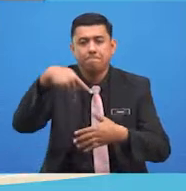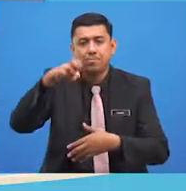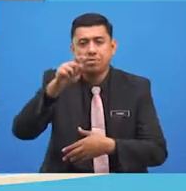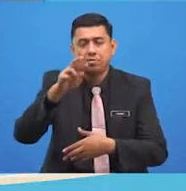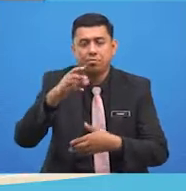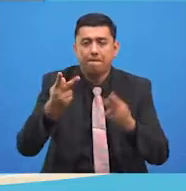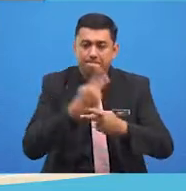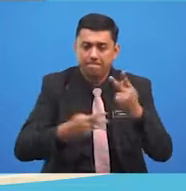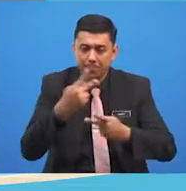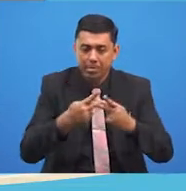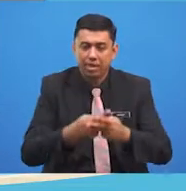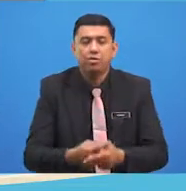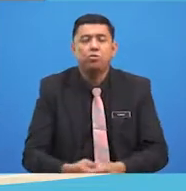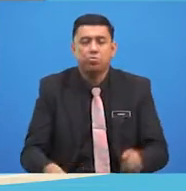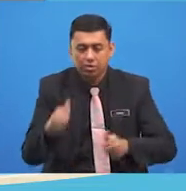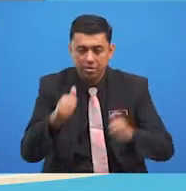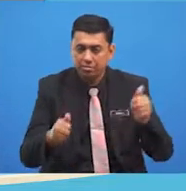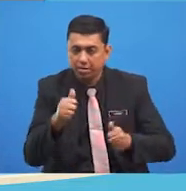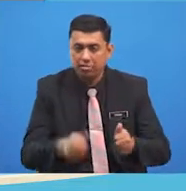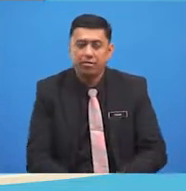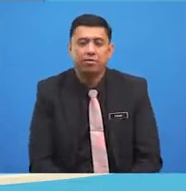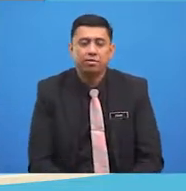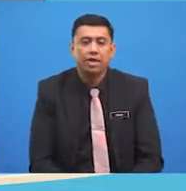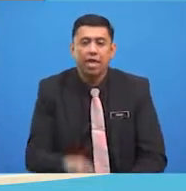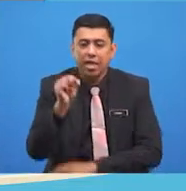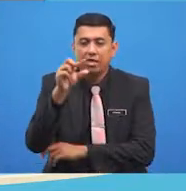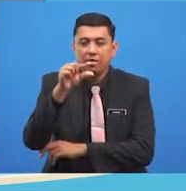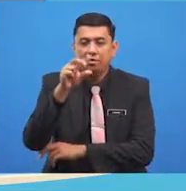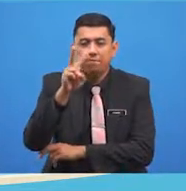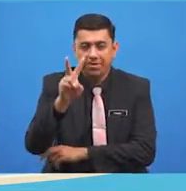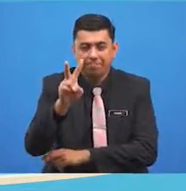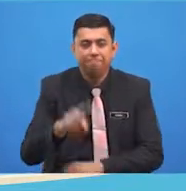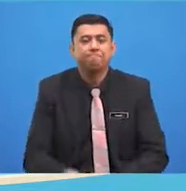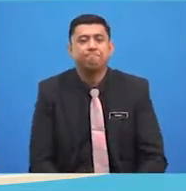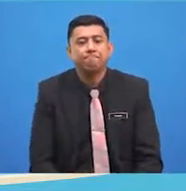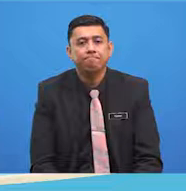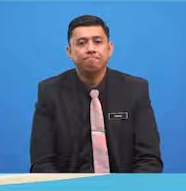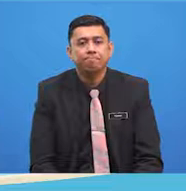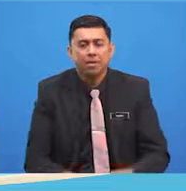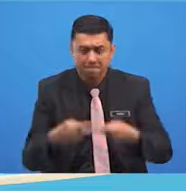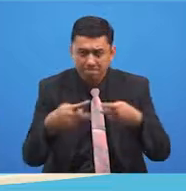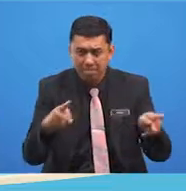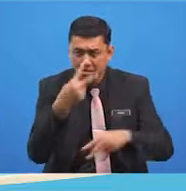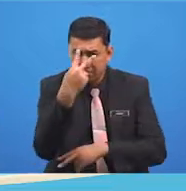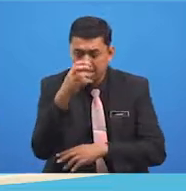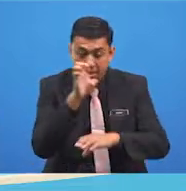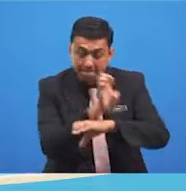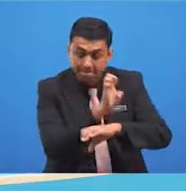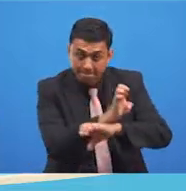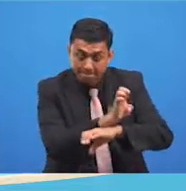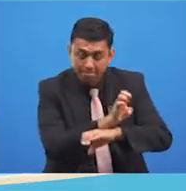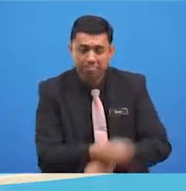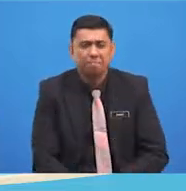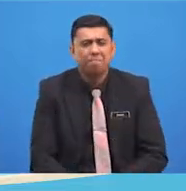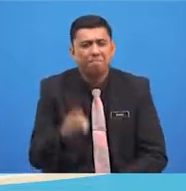api alternatif untuk kenderaan, contohnya gas NGV. Murid-murid, pernah kamu melihat emas?